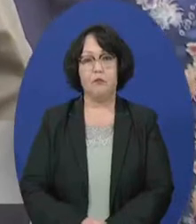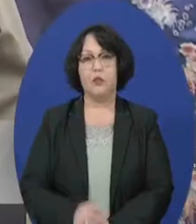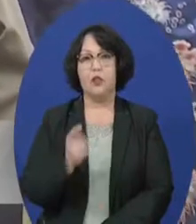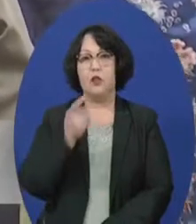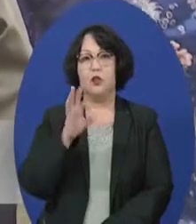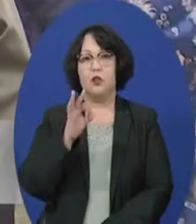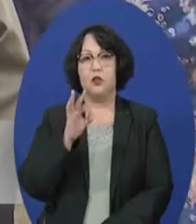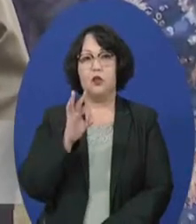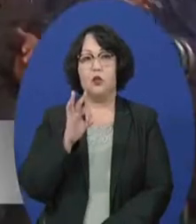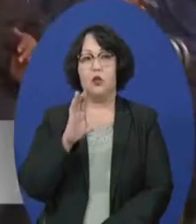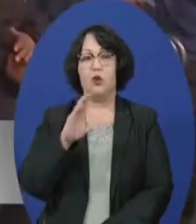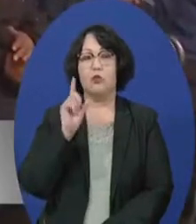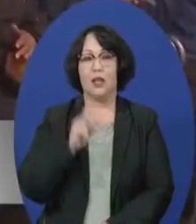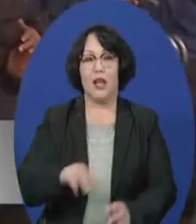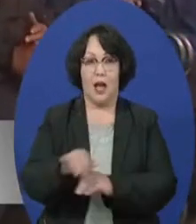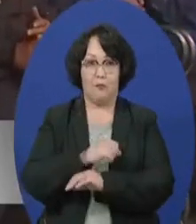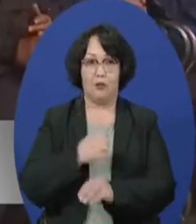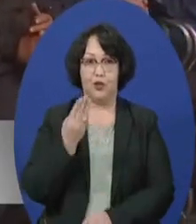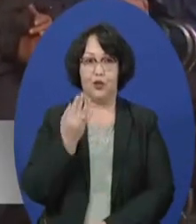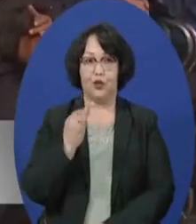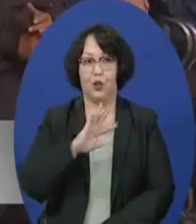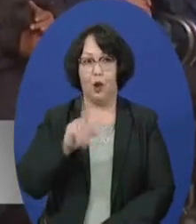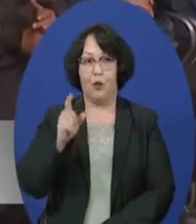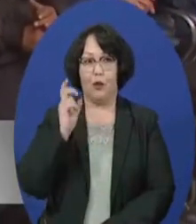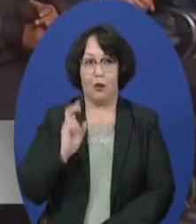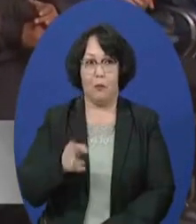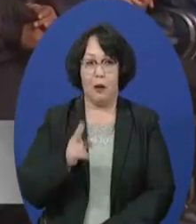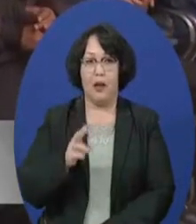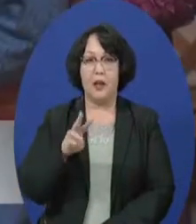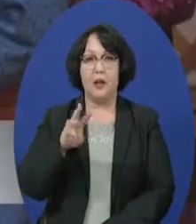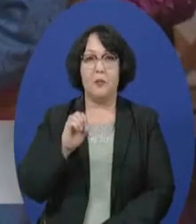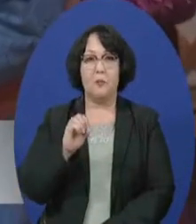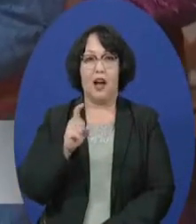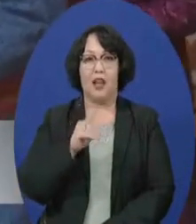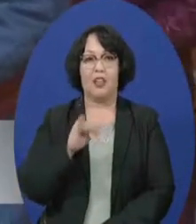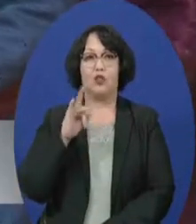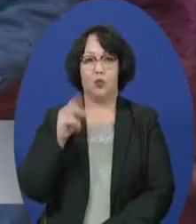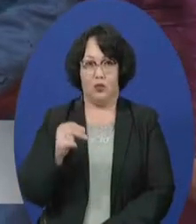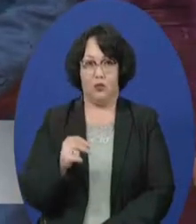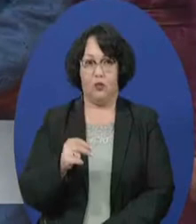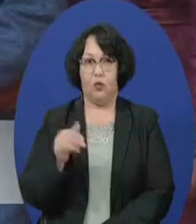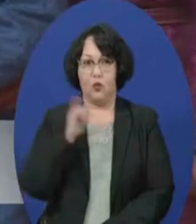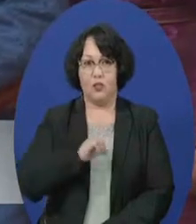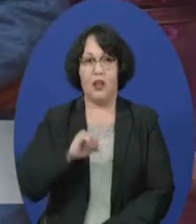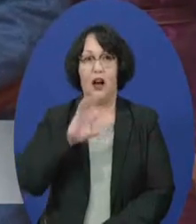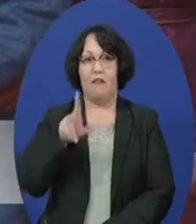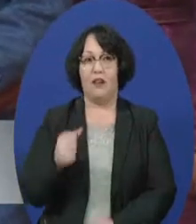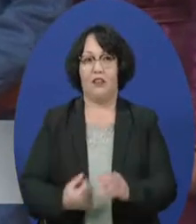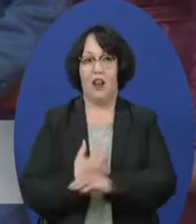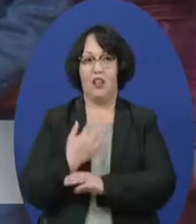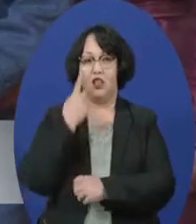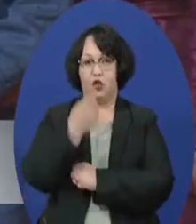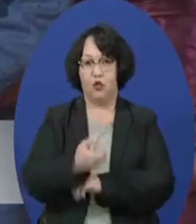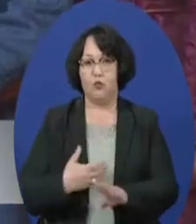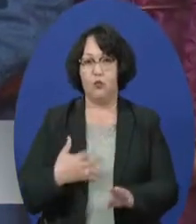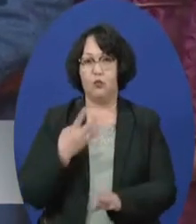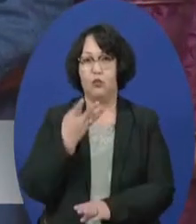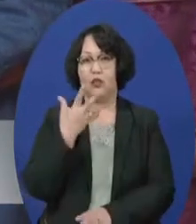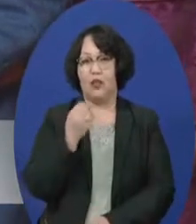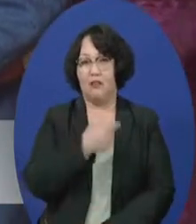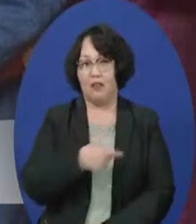Хөсгөл аймгийн тариалан сумын Шижир говь компани механикжуулагч Батбаяр улсын аварга тариаланчаар шалгарлаа. Тэрээр өнгөрсөн онд